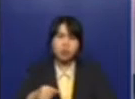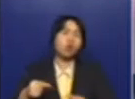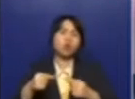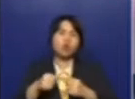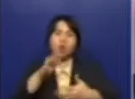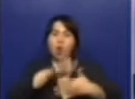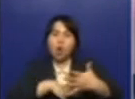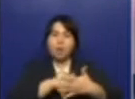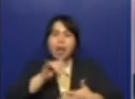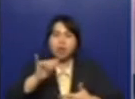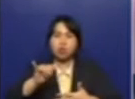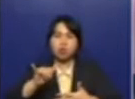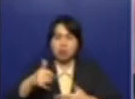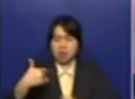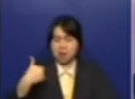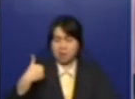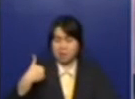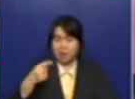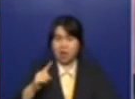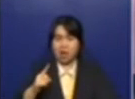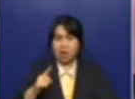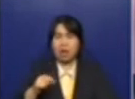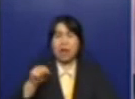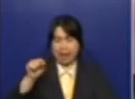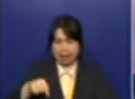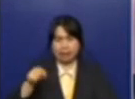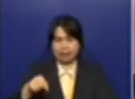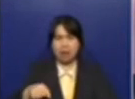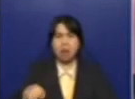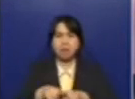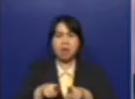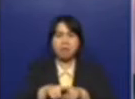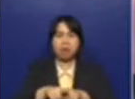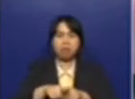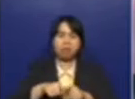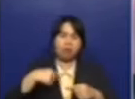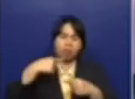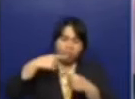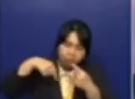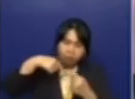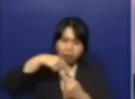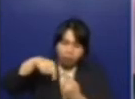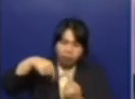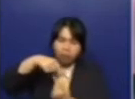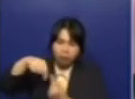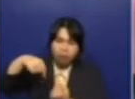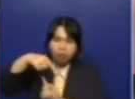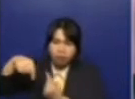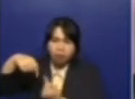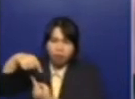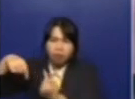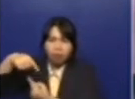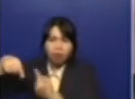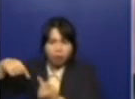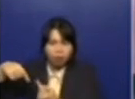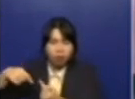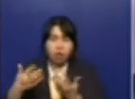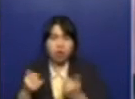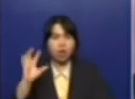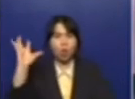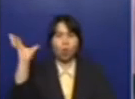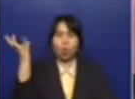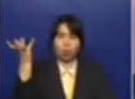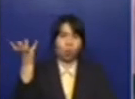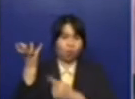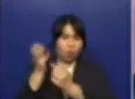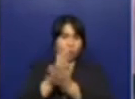ทศหรือการรับฟังในเรื่องนี้เปรียบเสมือนการพายเรือในอ่างท่านประธานโลกนั้นเปลี่ยนทุกวัน